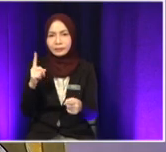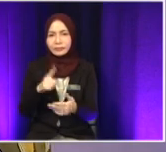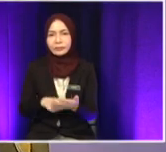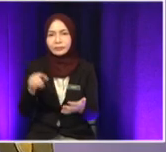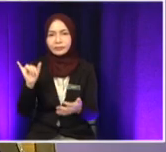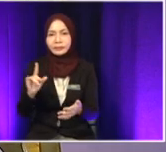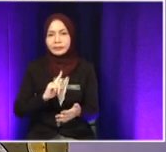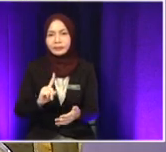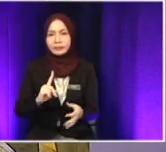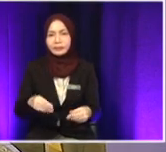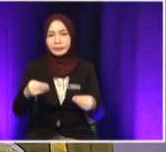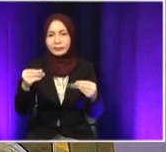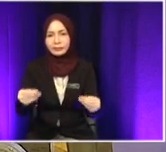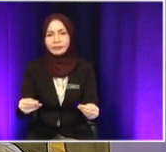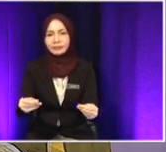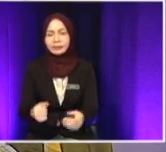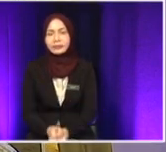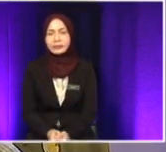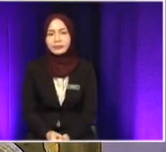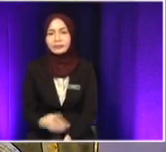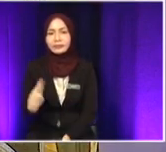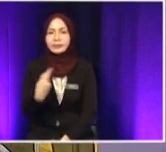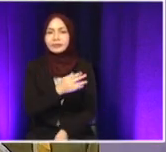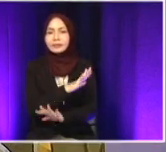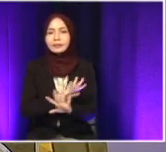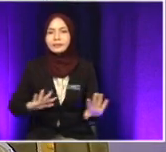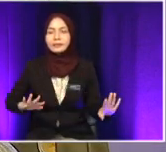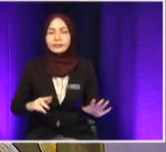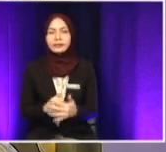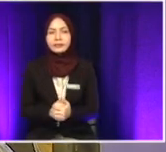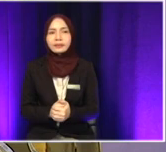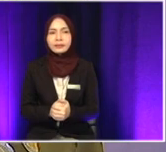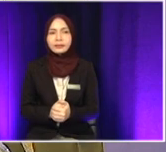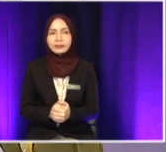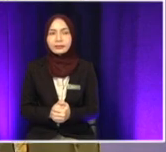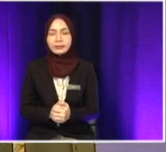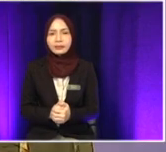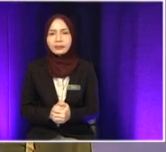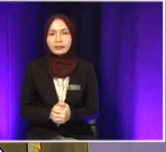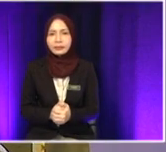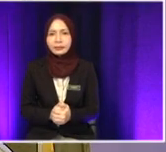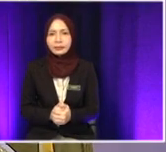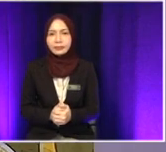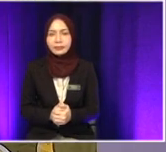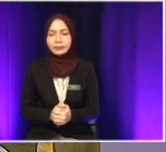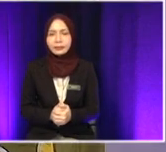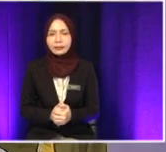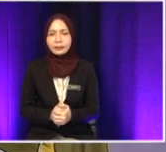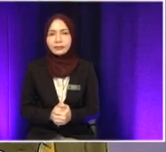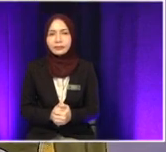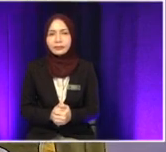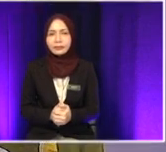pada kita maksudnya maksudnya tidak melarang kita pastinya ada kebaikan pertama aja kita sebut tadi tingkatkan